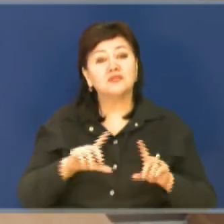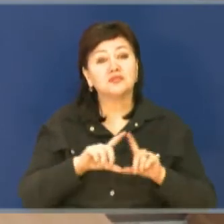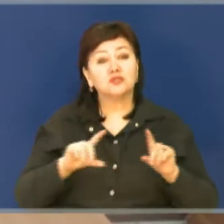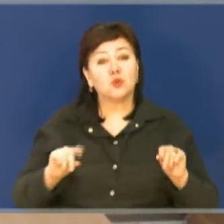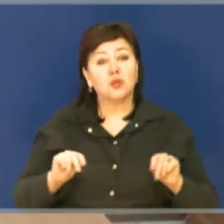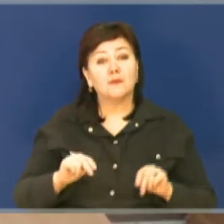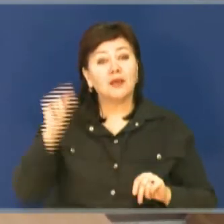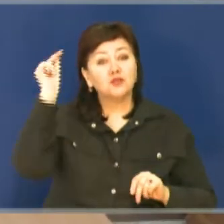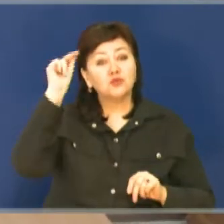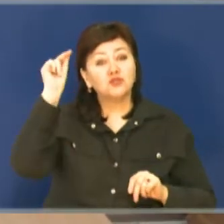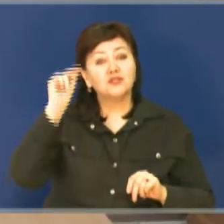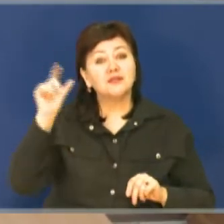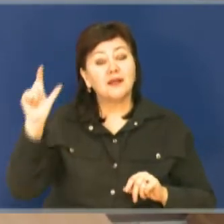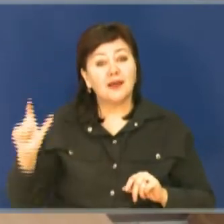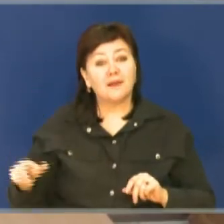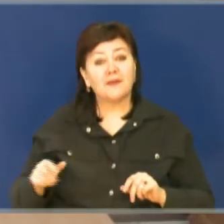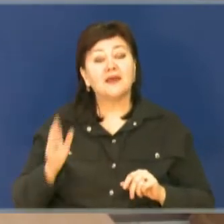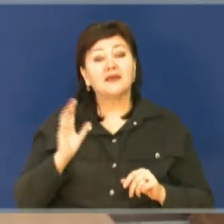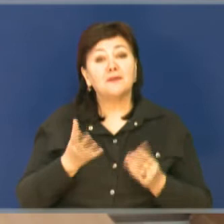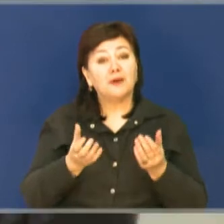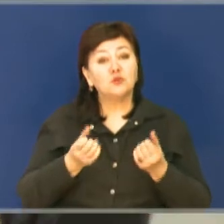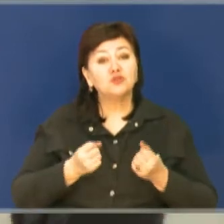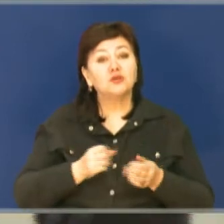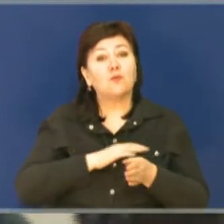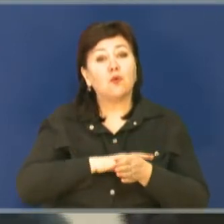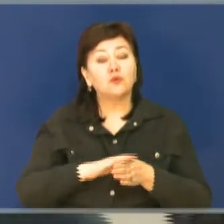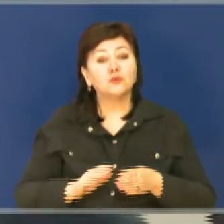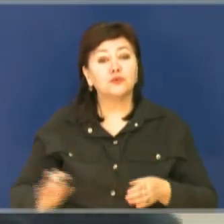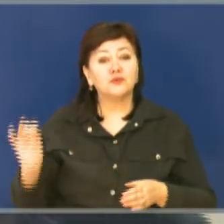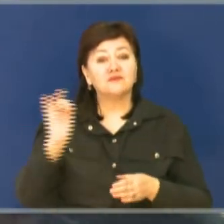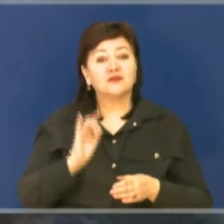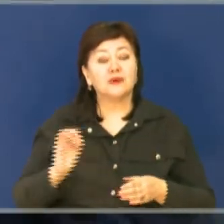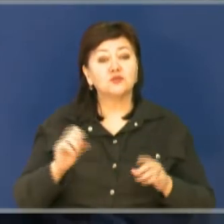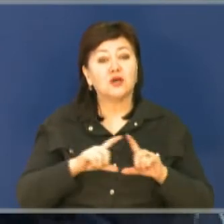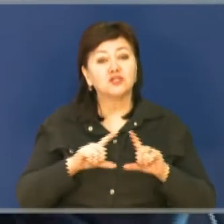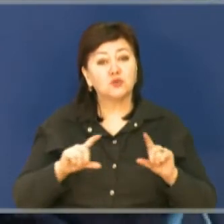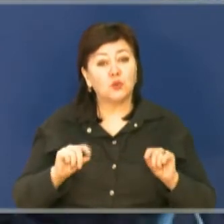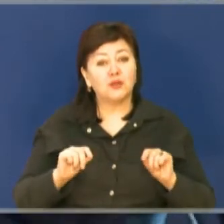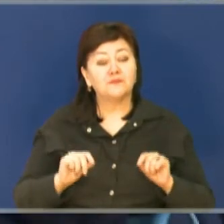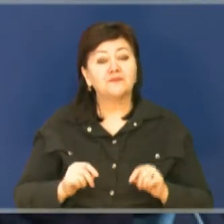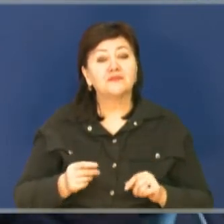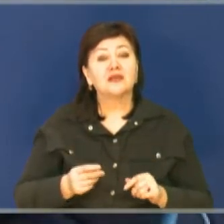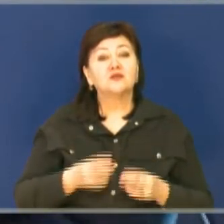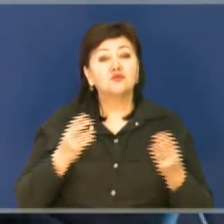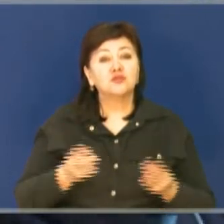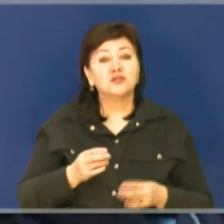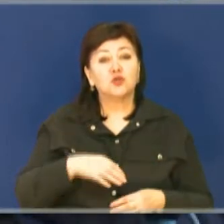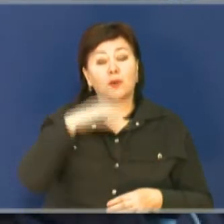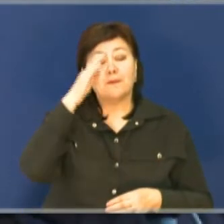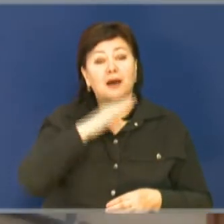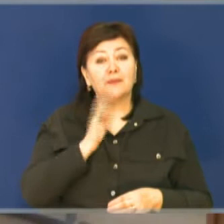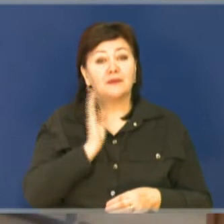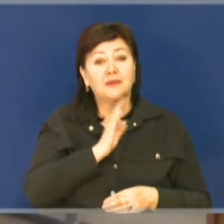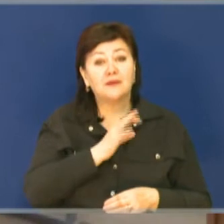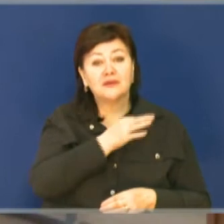учебным процессом, а также получить полную информацию. Важно, чтобы родители заранее планировали поступление детей в школы и